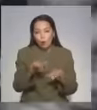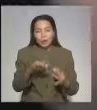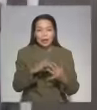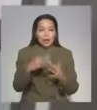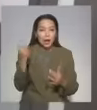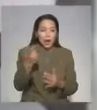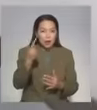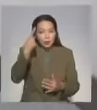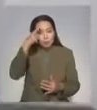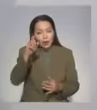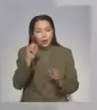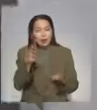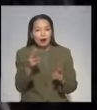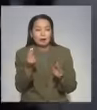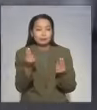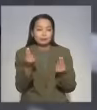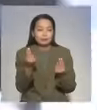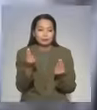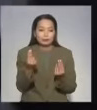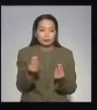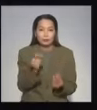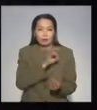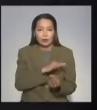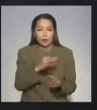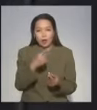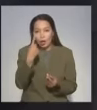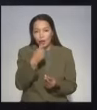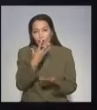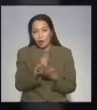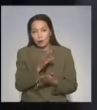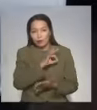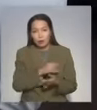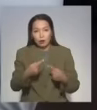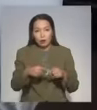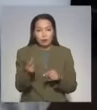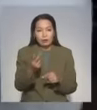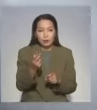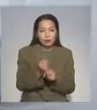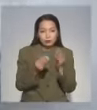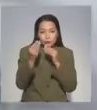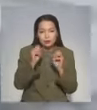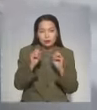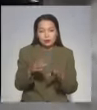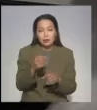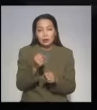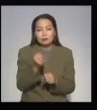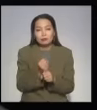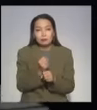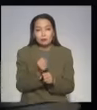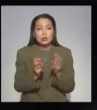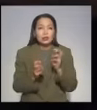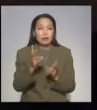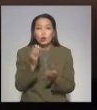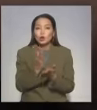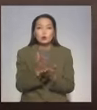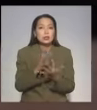придумали, как извлечь личную выгоду. Организаторы, двое его подельников, сдавали на перерабатывающий завод несуществующую сельхозпродукцию.